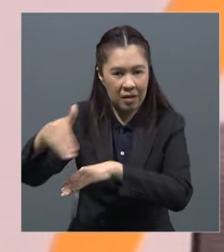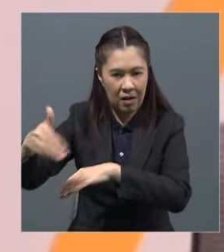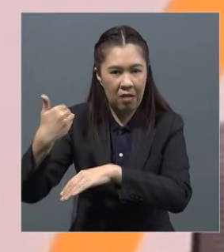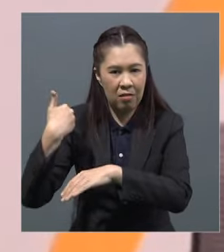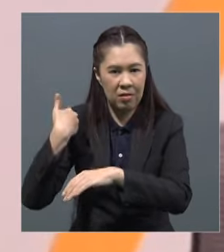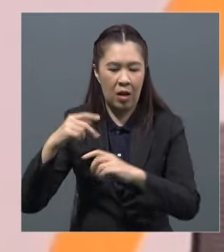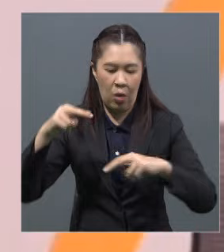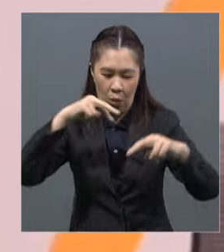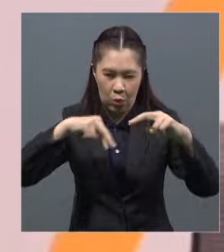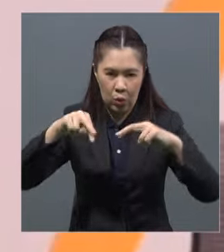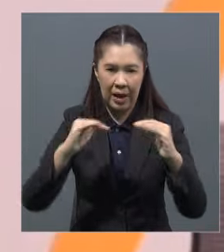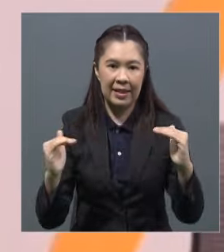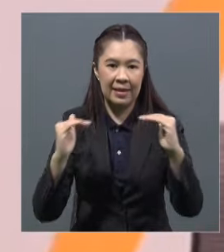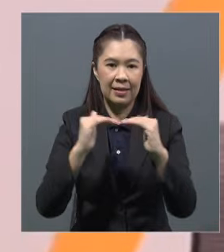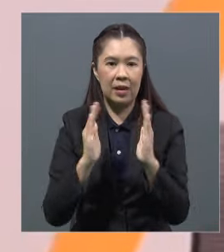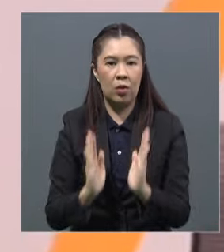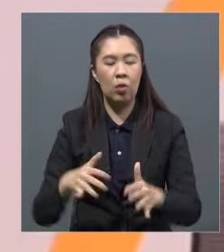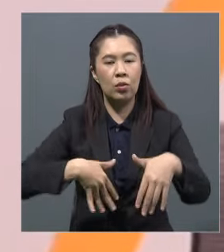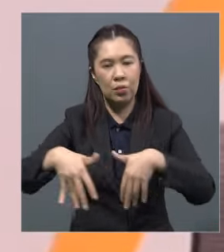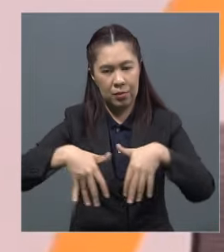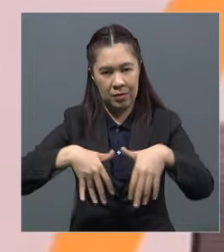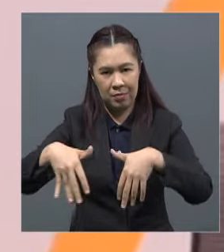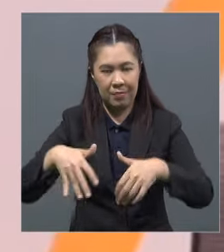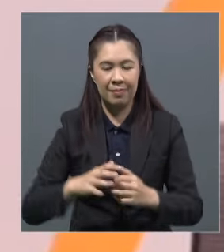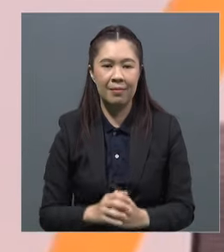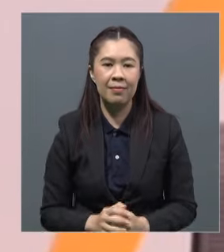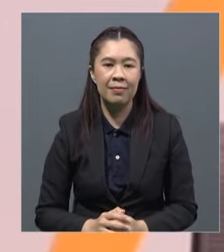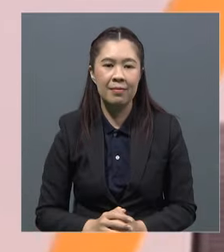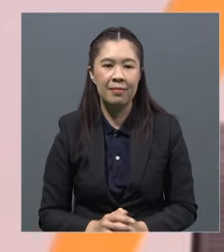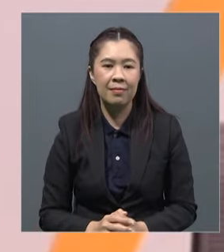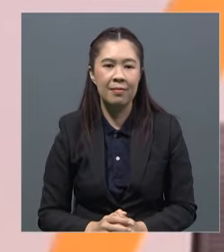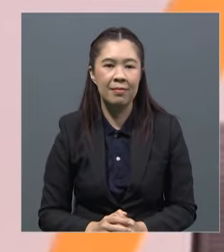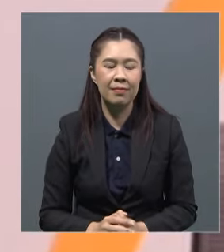คุ้มครองสิทธิของผู้บริโภคนะคะ